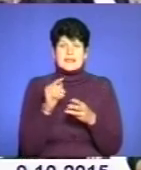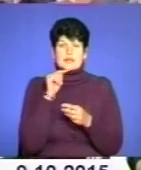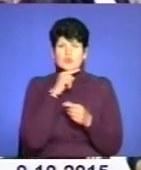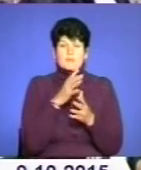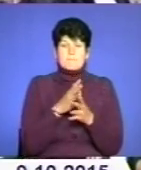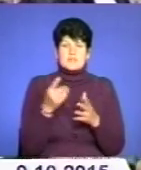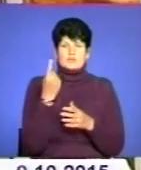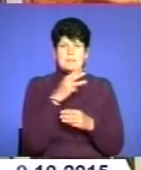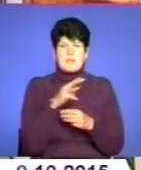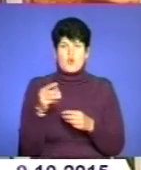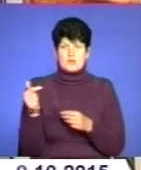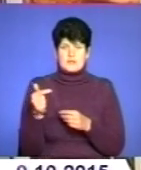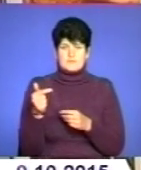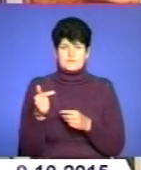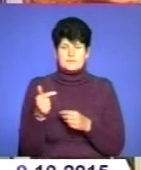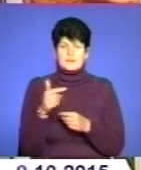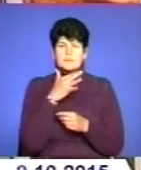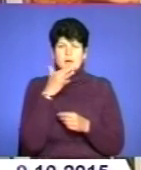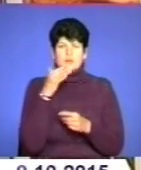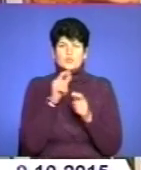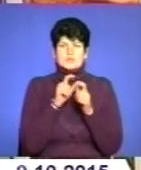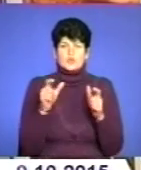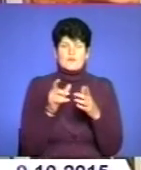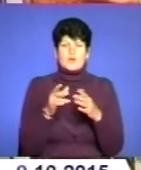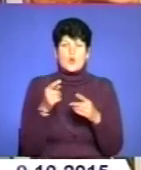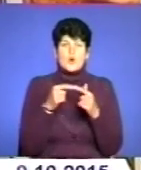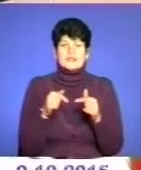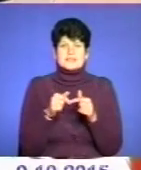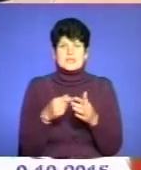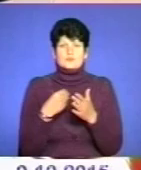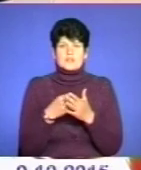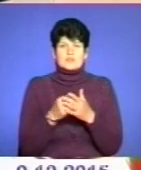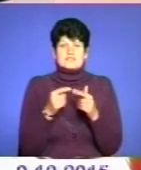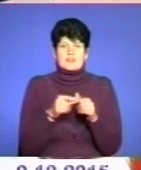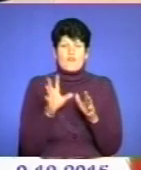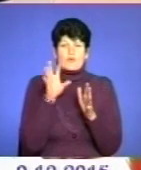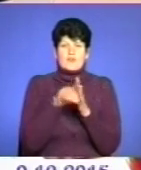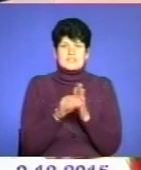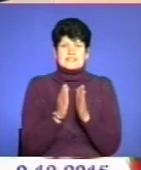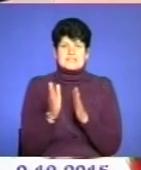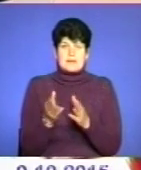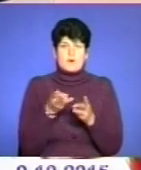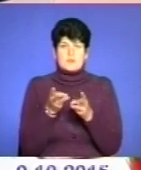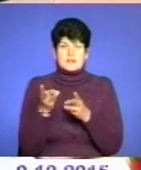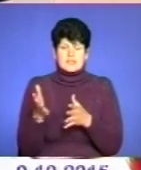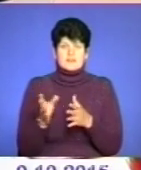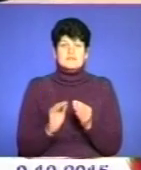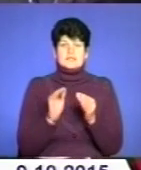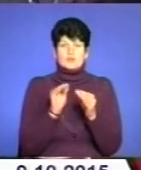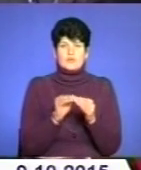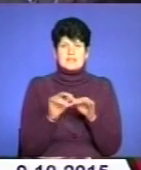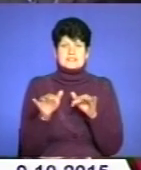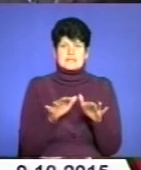більше мільйона гривень. Сотні установ та організацій бюджетної сфери впроваджують системи електрообігріву та встановлюють